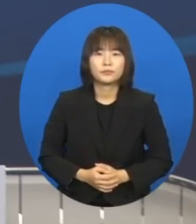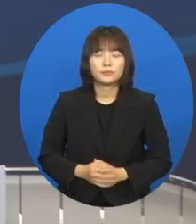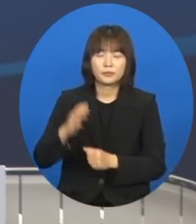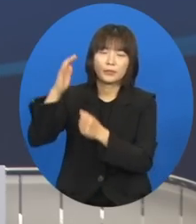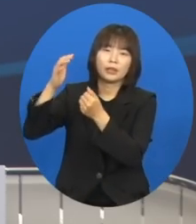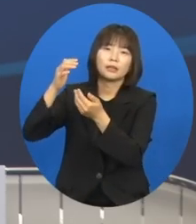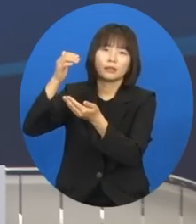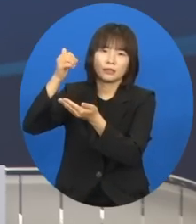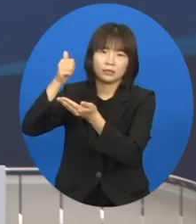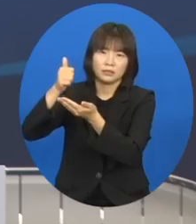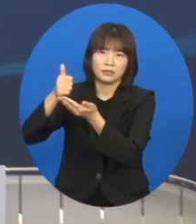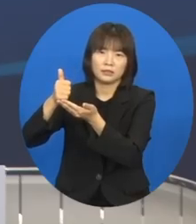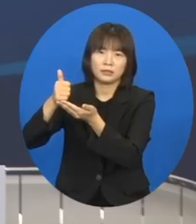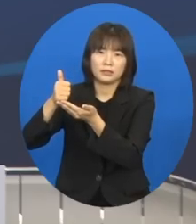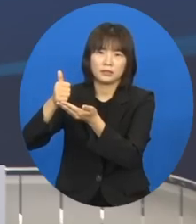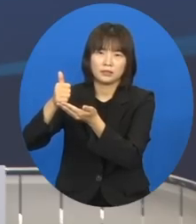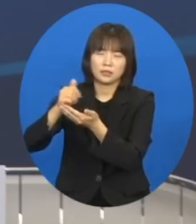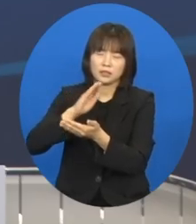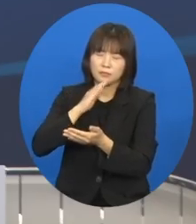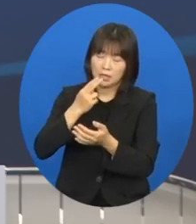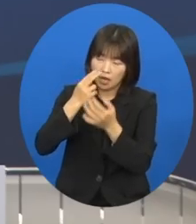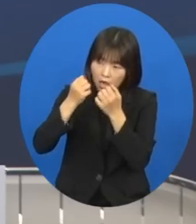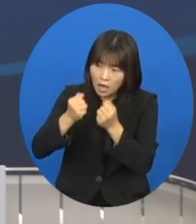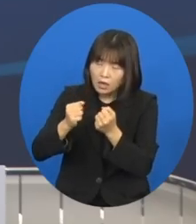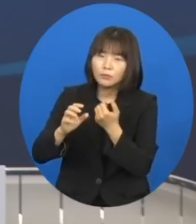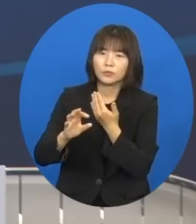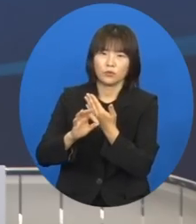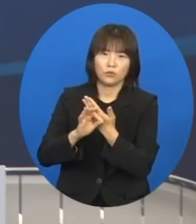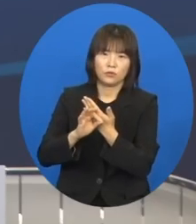하나님, 정말 살아계시면